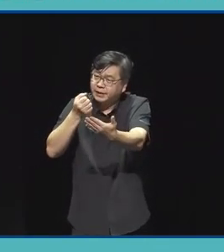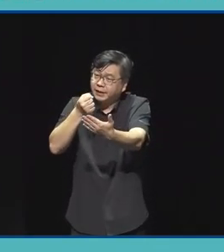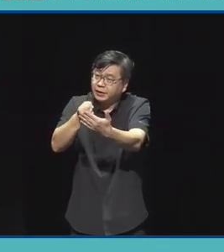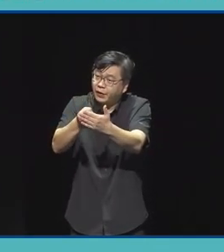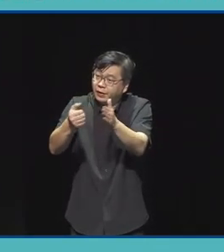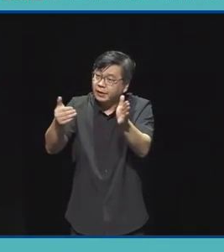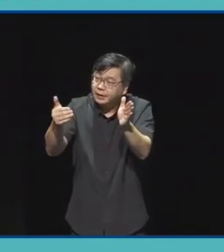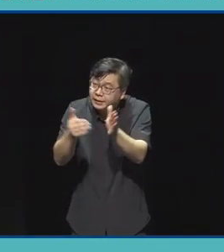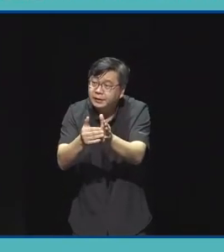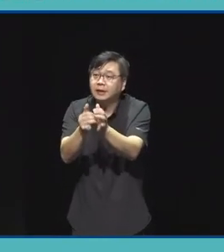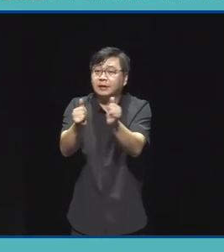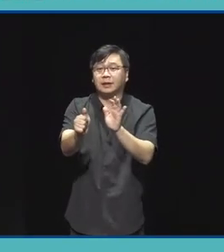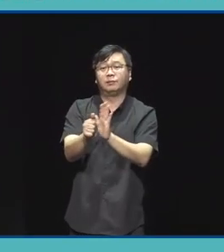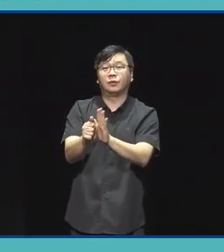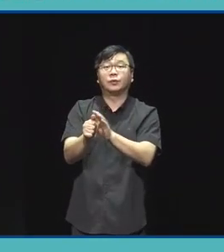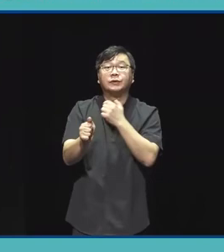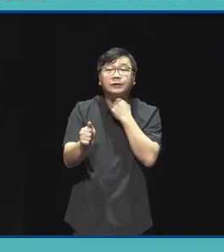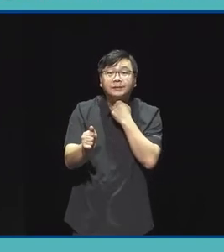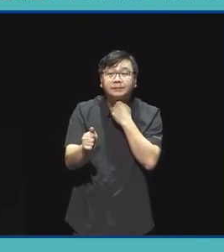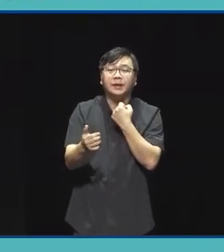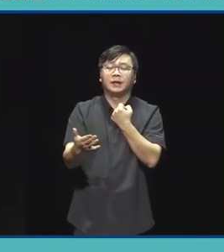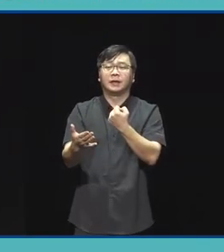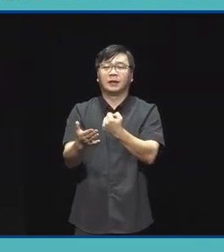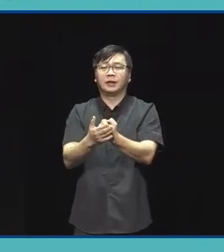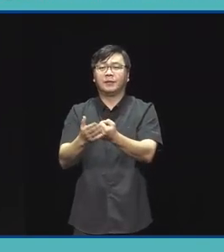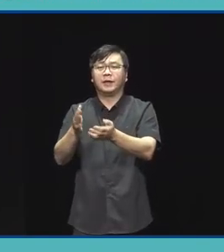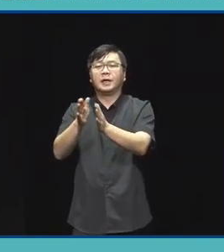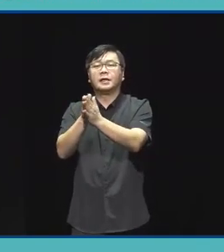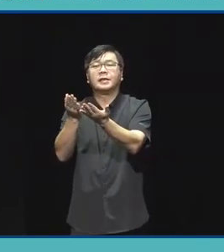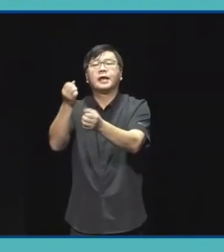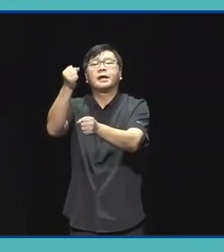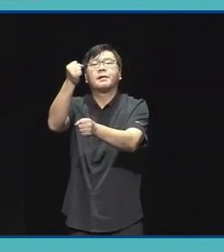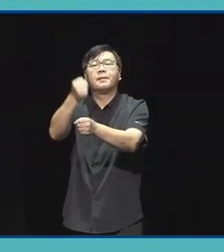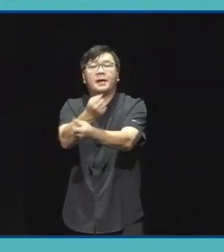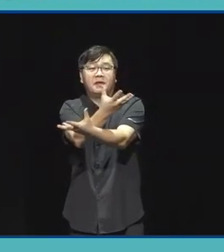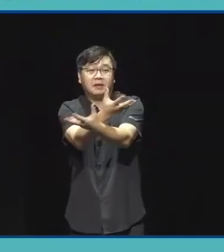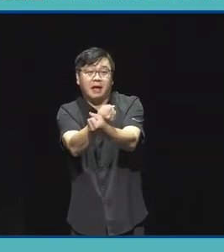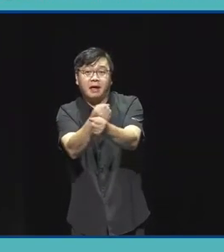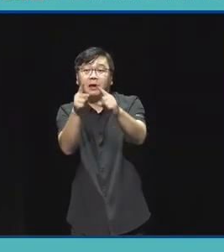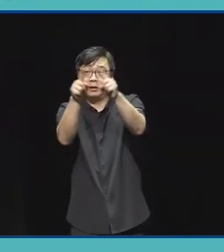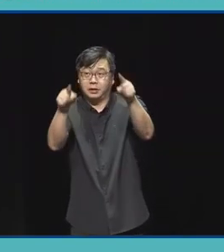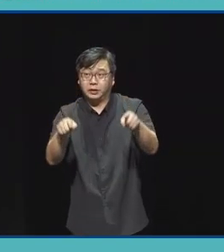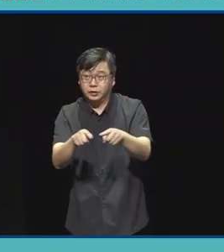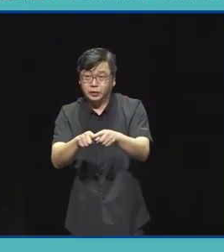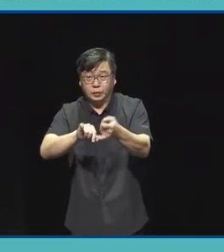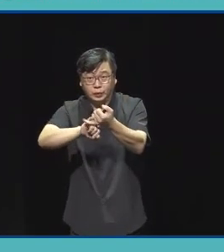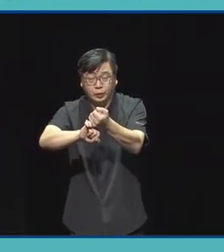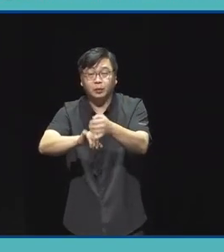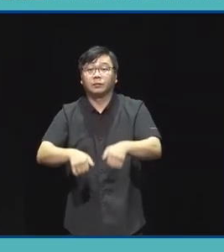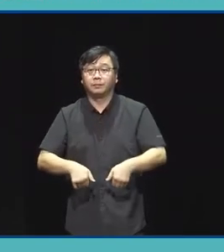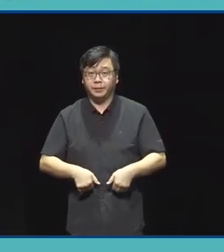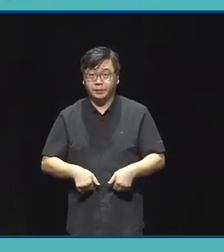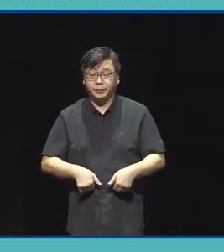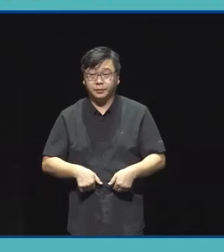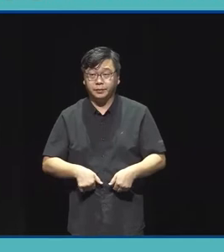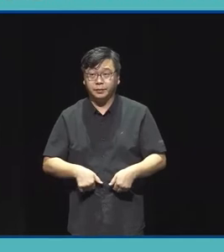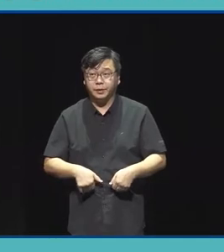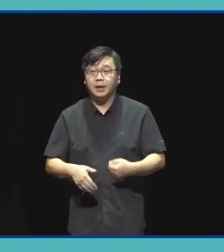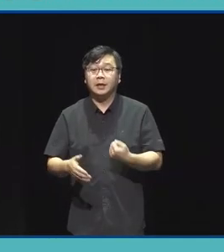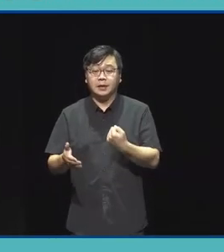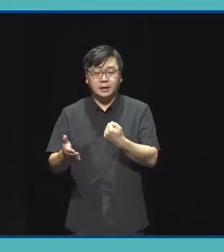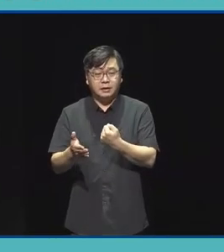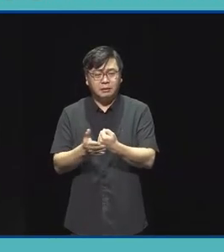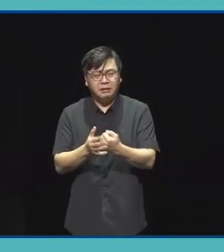그런 사업이기 때문에 출간 계약서를 필수적으로 제출을 해주셔야 되는데요. 혹시라도 이제 이런